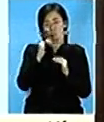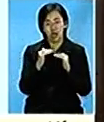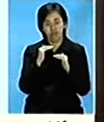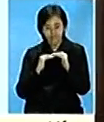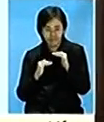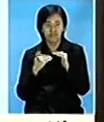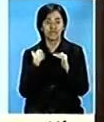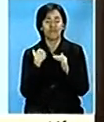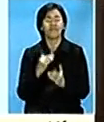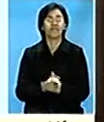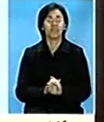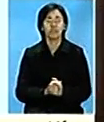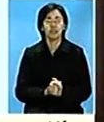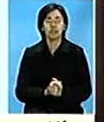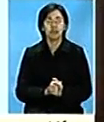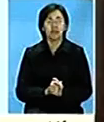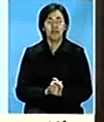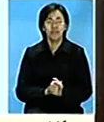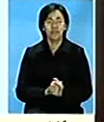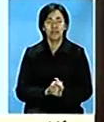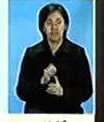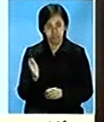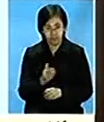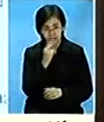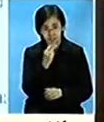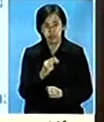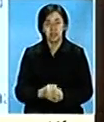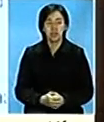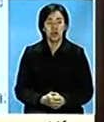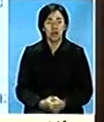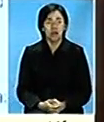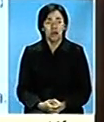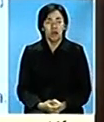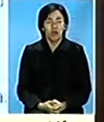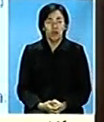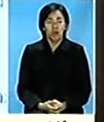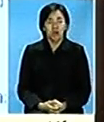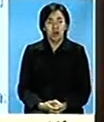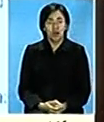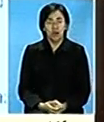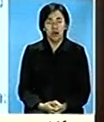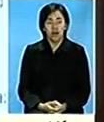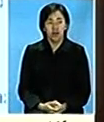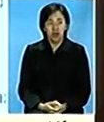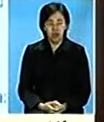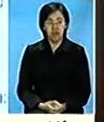นิดนึงนะครับต่อไปนะฮะอันนี้ก็เป็นอีกสถาบันหนึ่